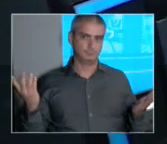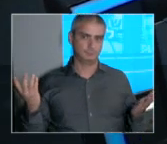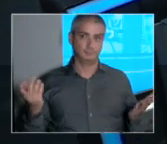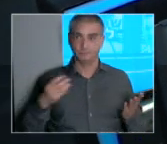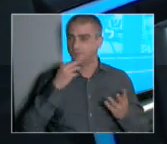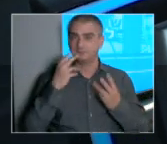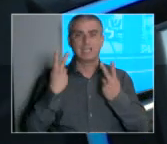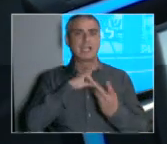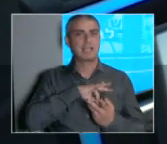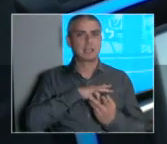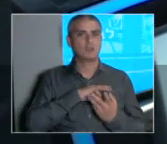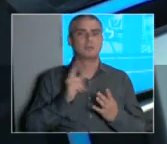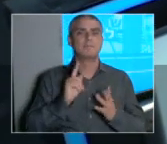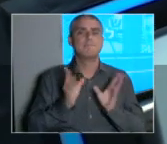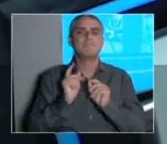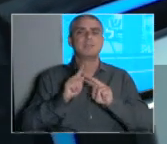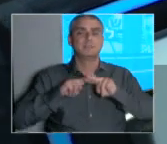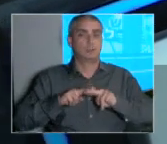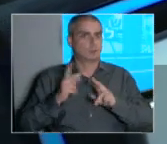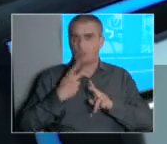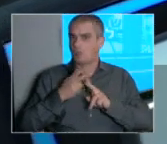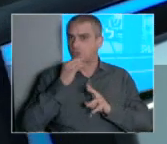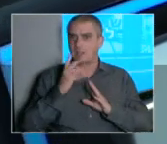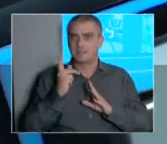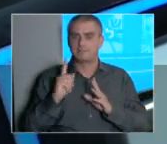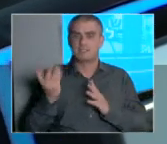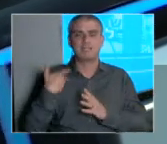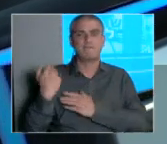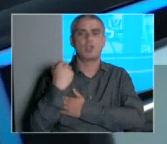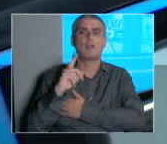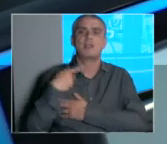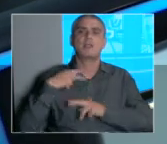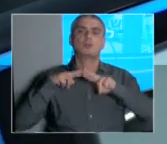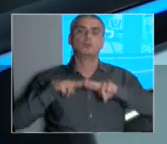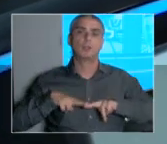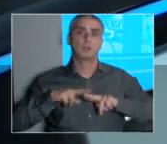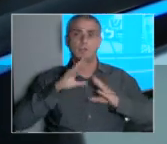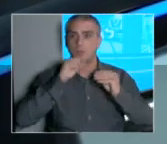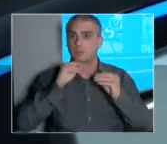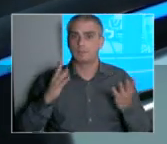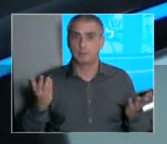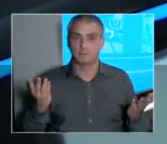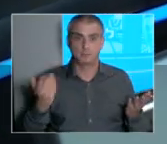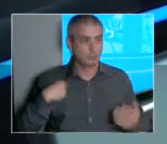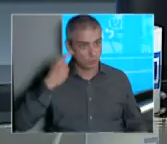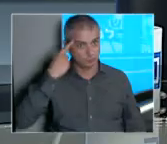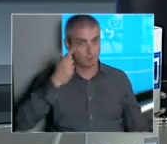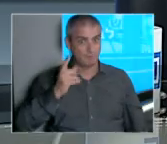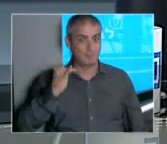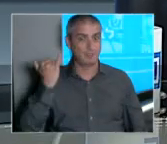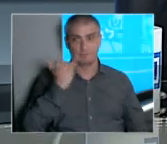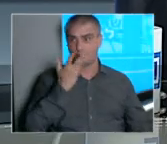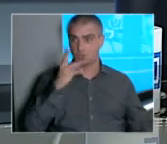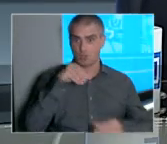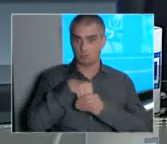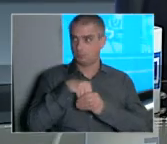שאלת הכדאיות, עם מי אנחנו שורדים, היום זה כבר לא שאלה של מי מביא מנדטים, אלא עם מי אנחנו שורדים, ובוא נדבר במעבר אחד. אני חושב שאתה אומר מי מביא יותר